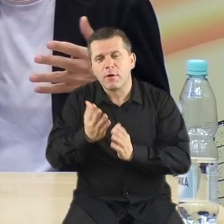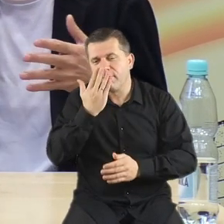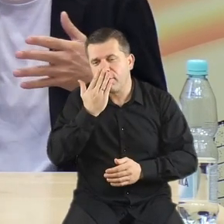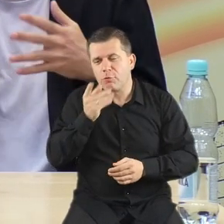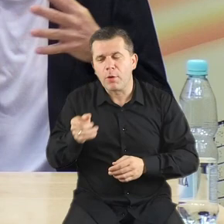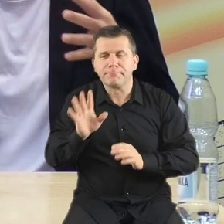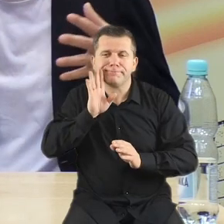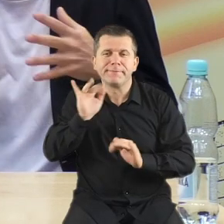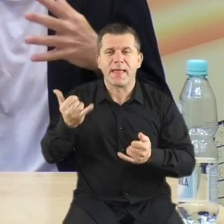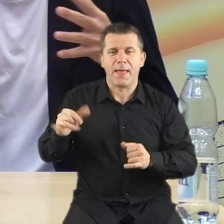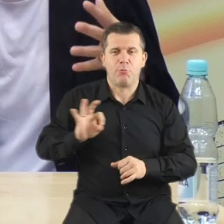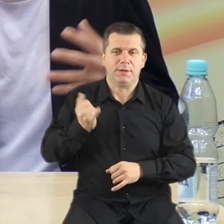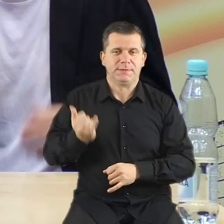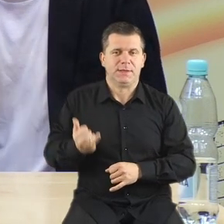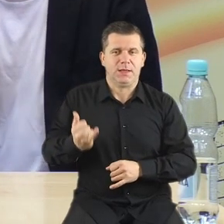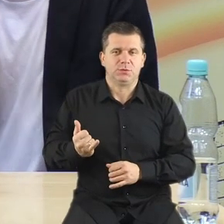bo w końcu dziecko chronić,